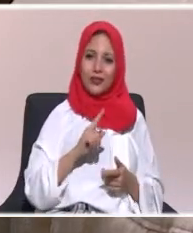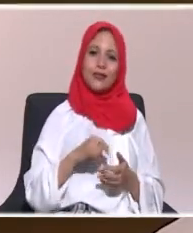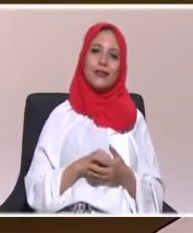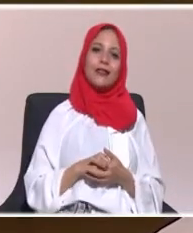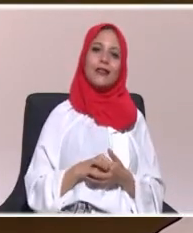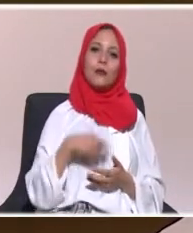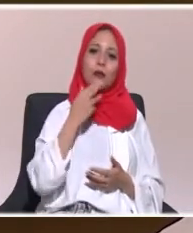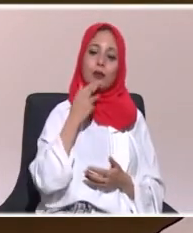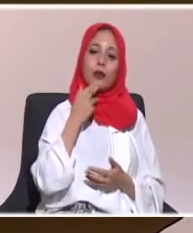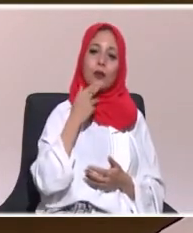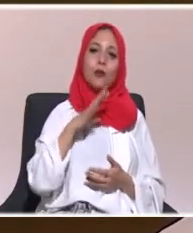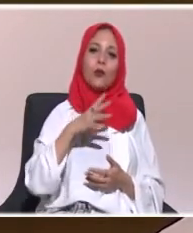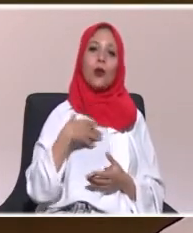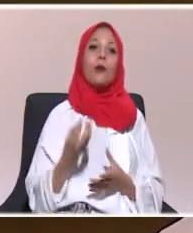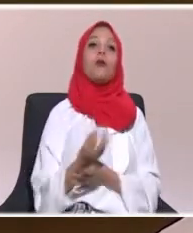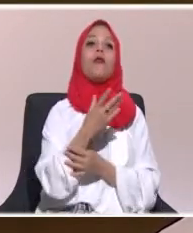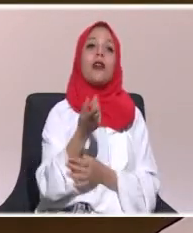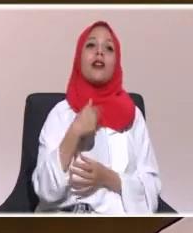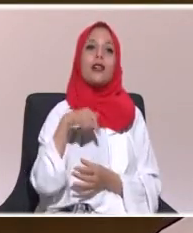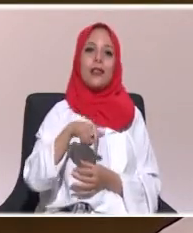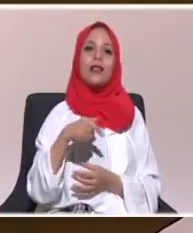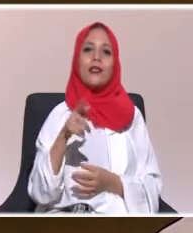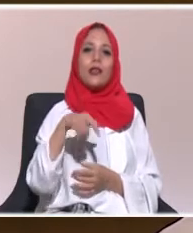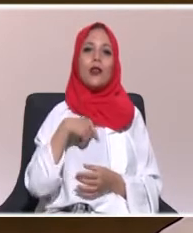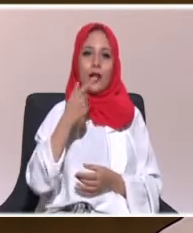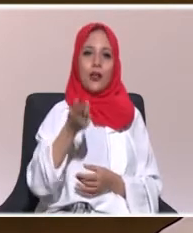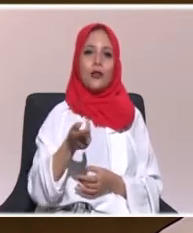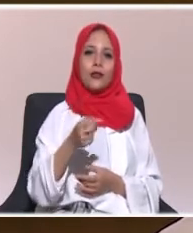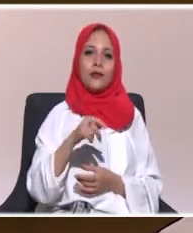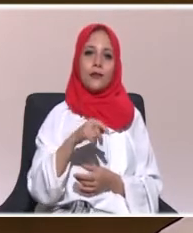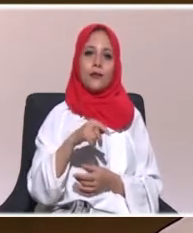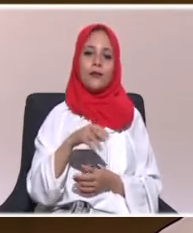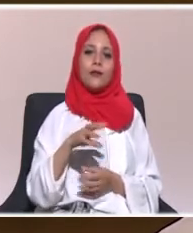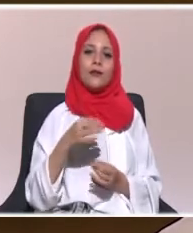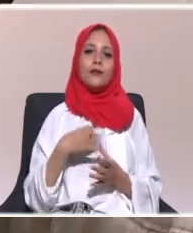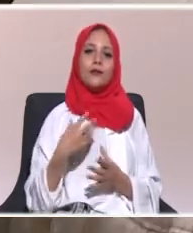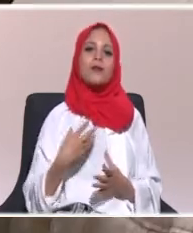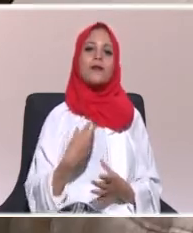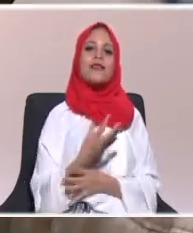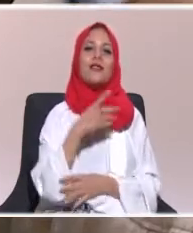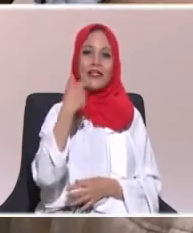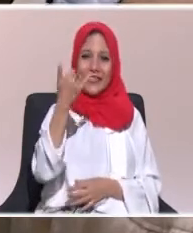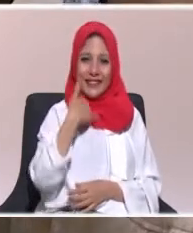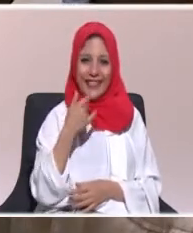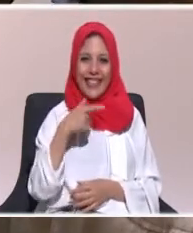هو كان عامل لك مفاجاه وقال لي النهارده على الهوا هيقول لك الخبر. قول لها الخبر يا استاذ محمد.